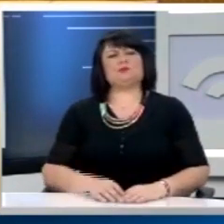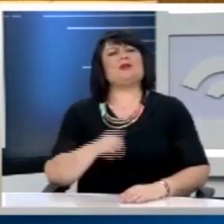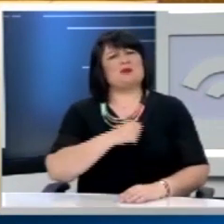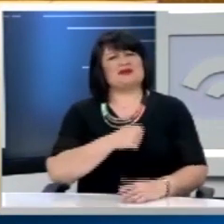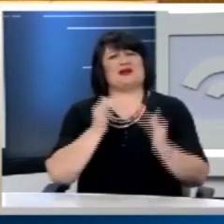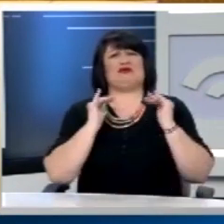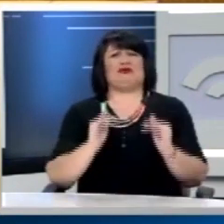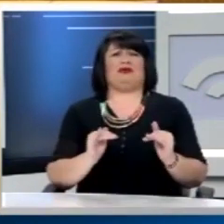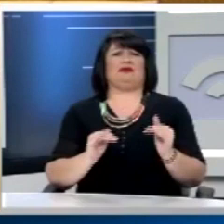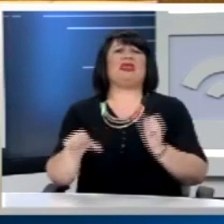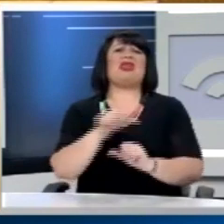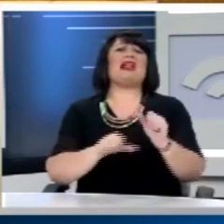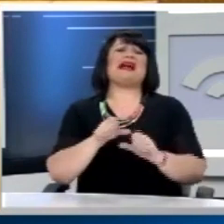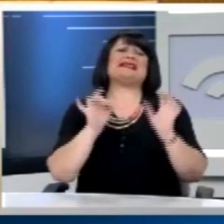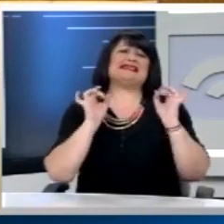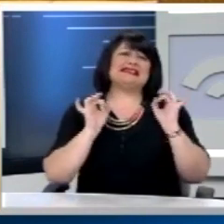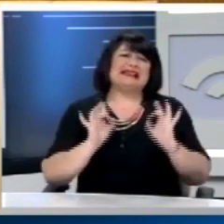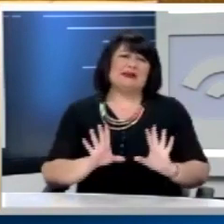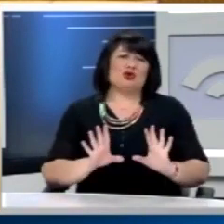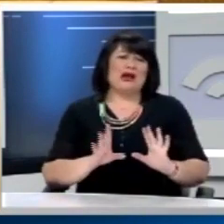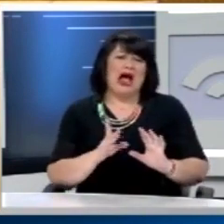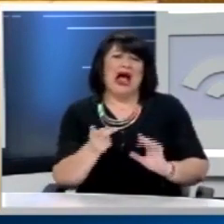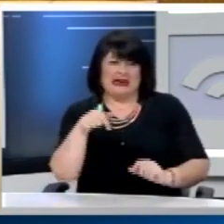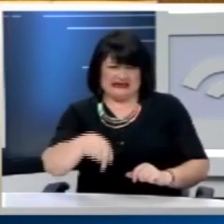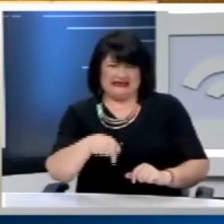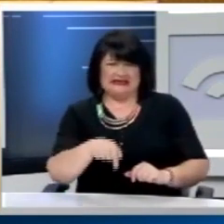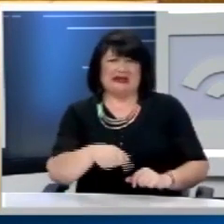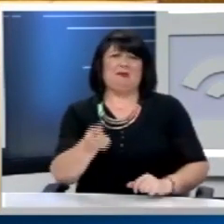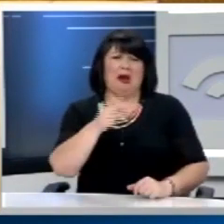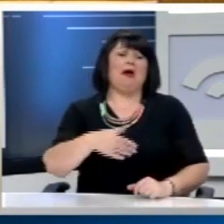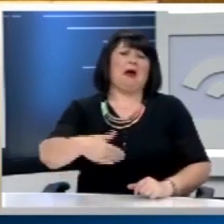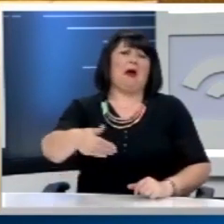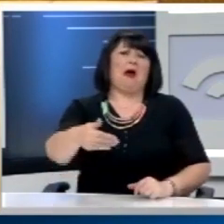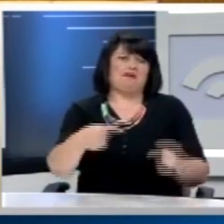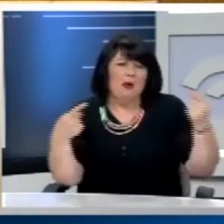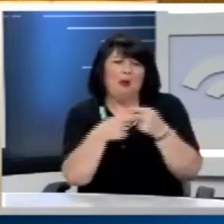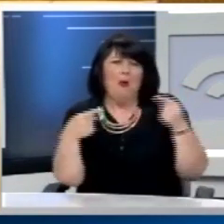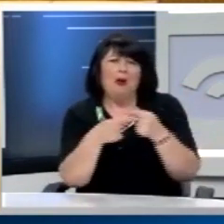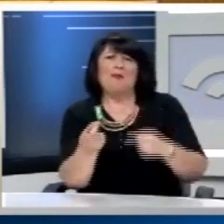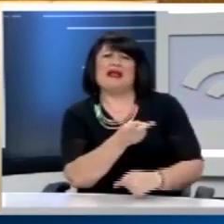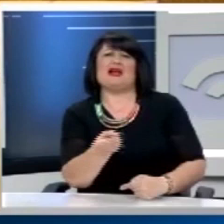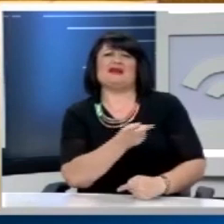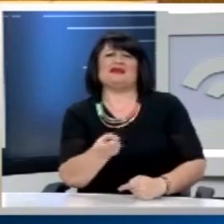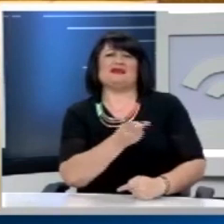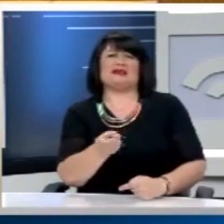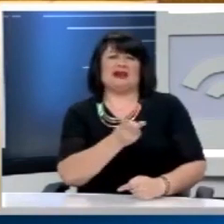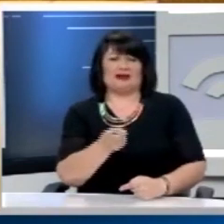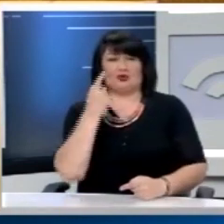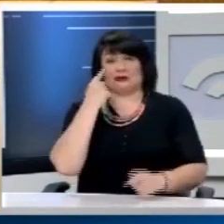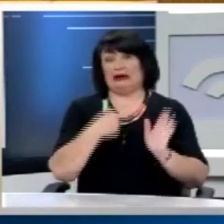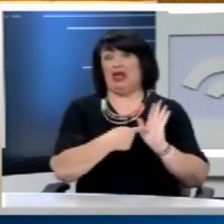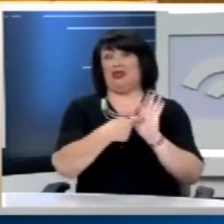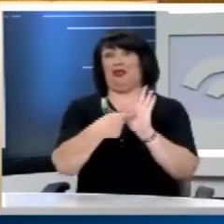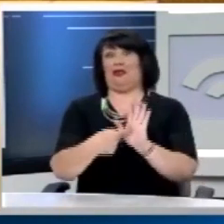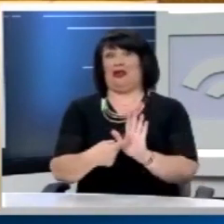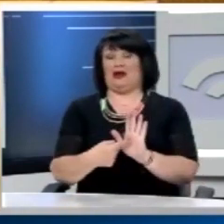αυτή την εκτίμηση μια πιθανή κοκορομαχία σήμερα, αύριο, μεθαύριο, που συνήθως στείνεται για ξεκάρφωμα,